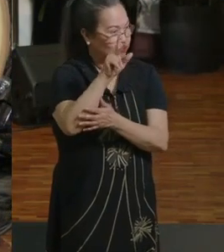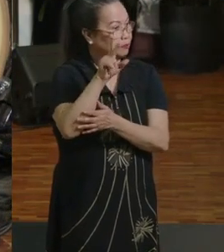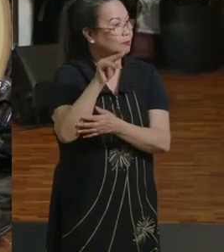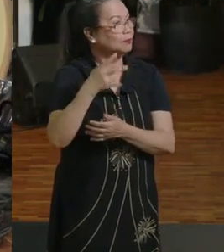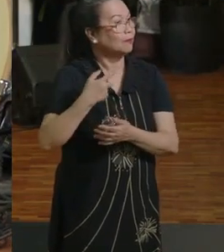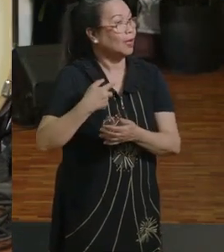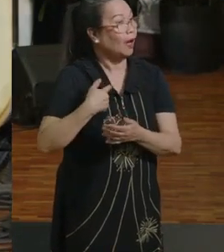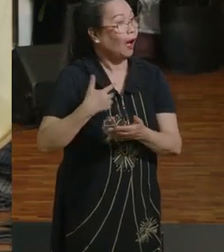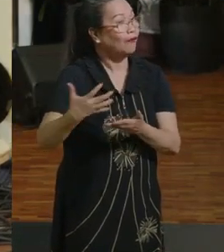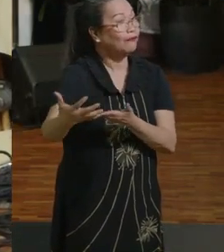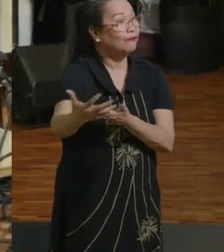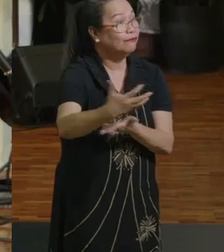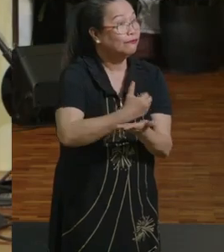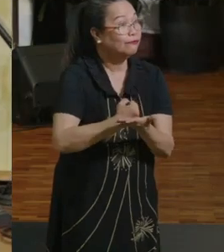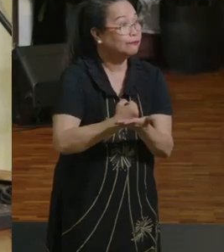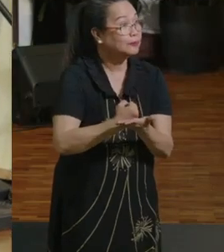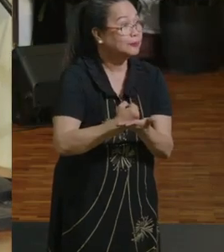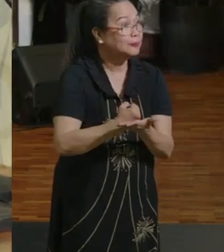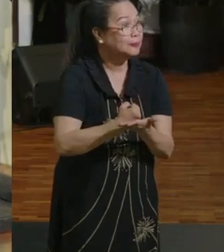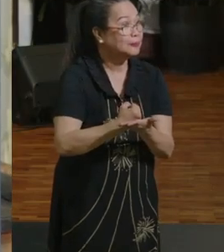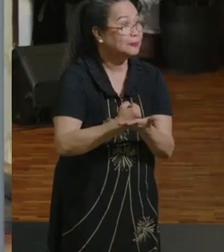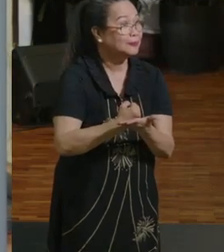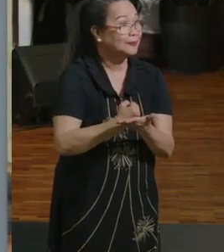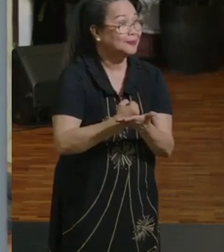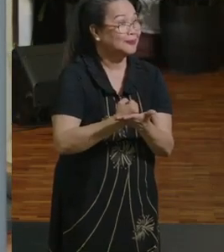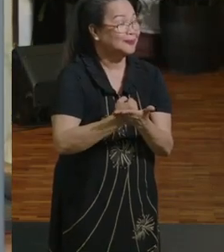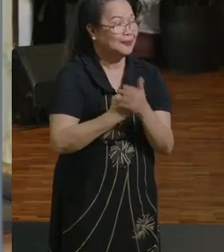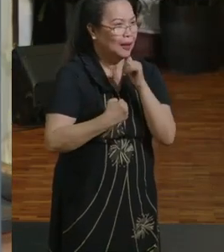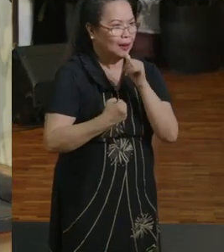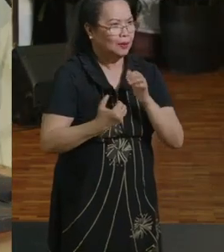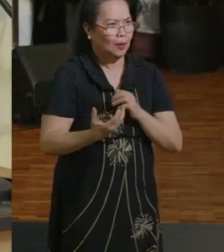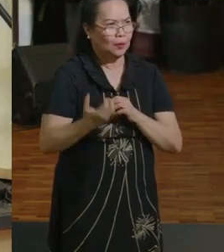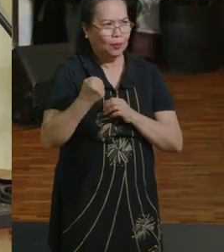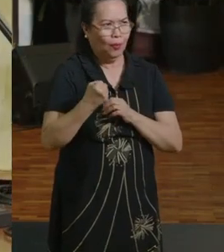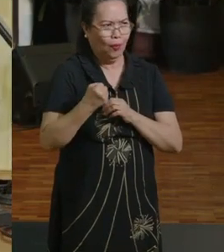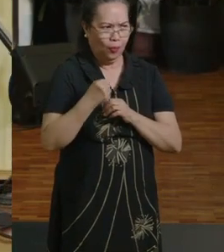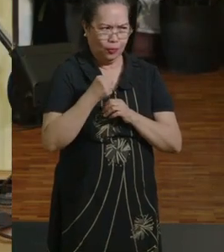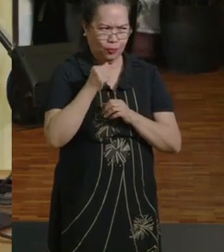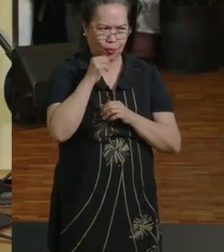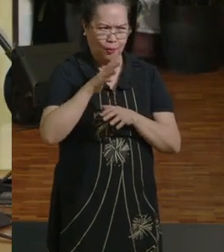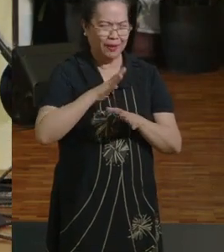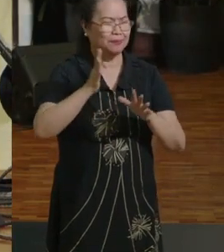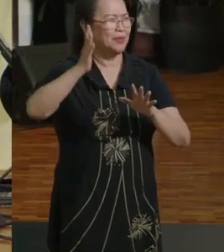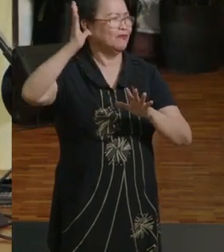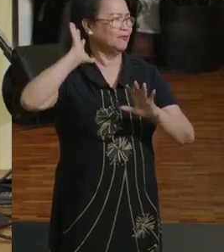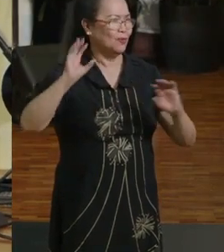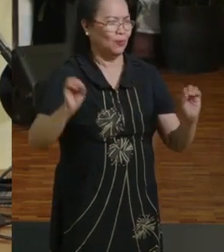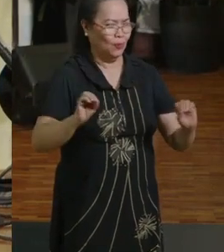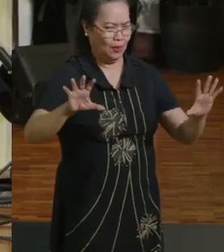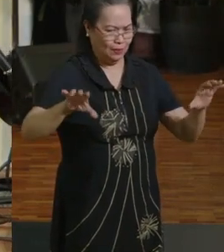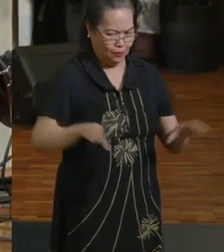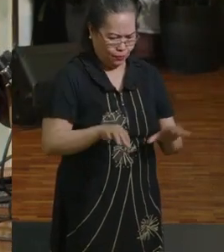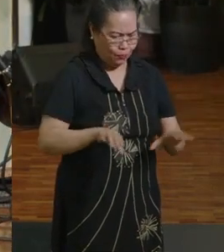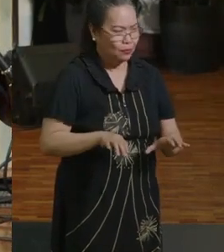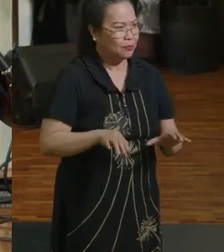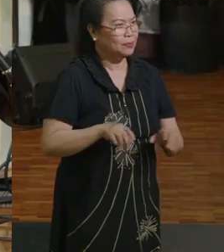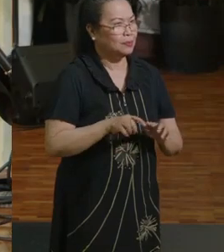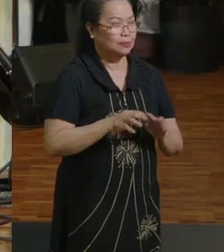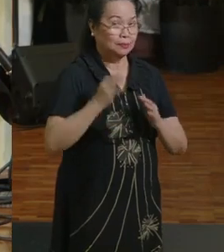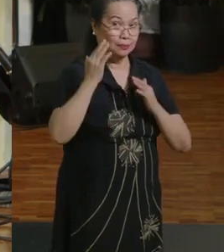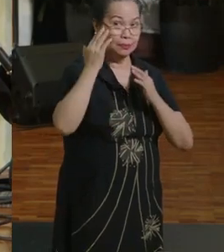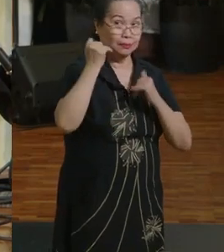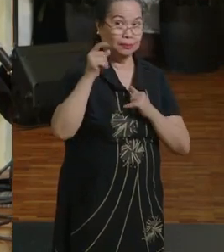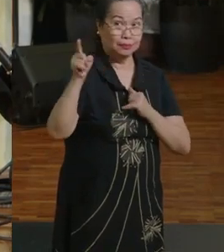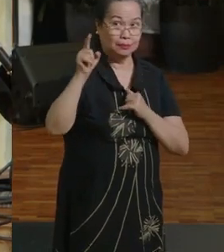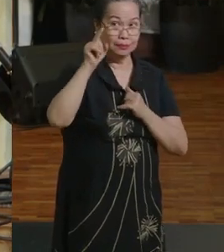merong means. Since walang sariling trabaho ang mga babae noon, at sila'y umaasa lang sa